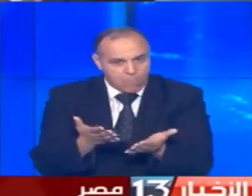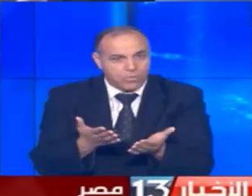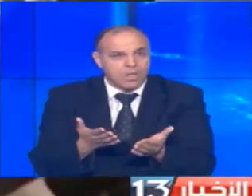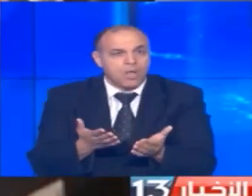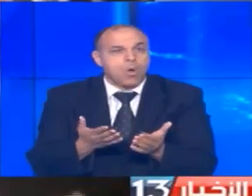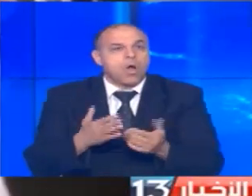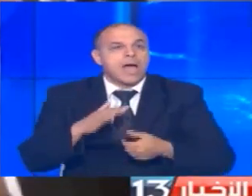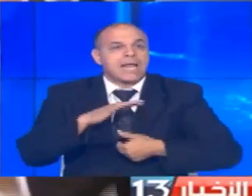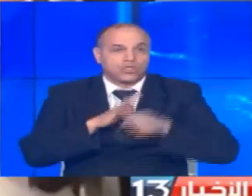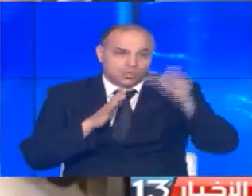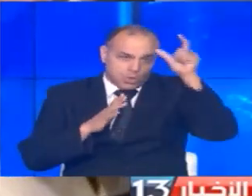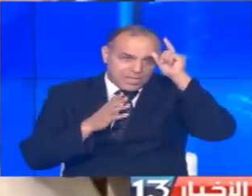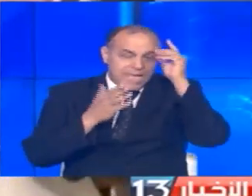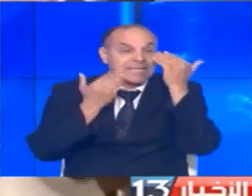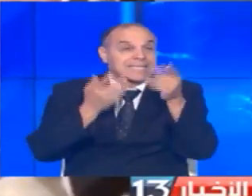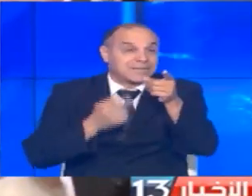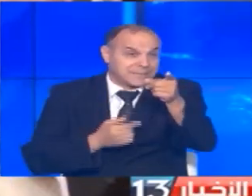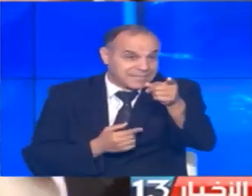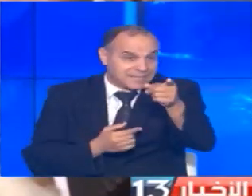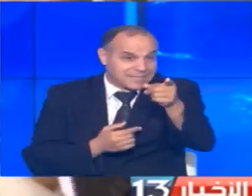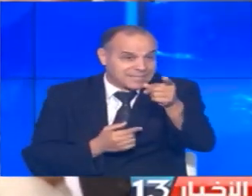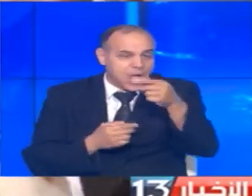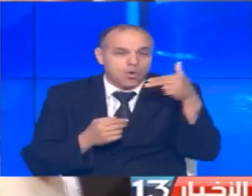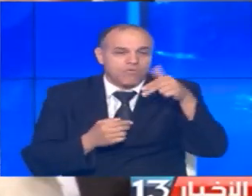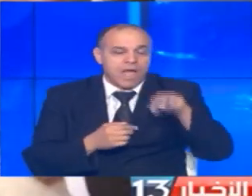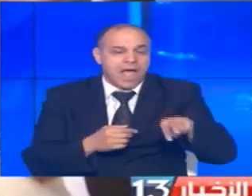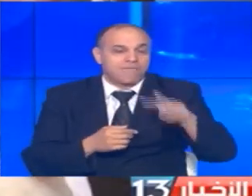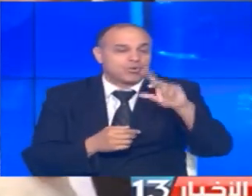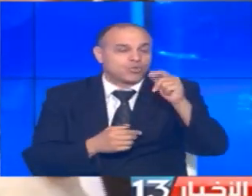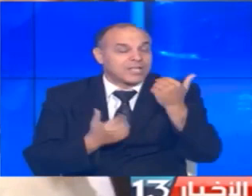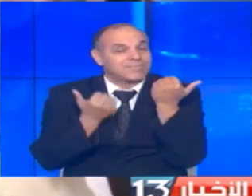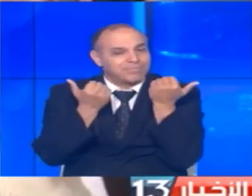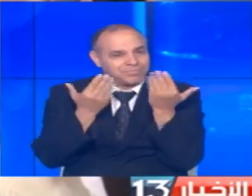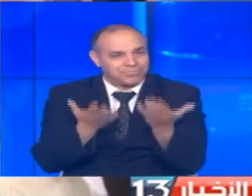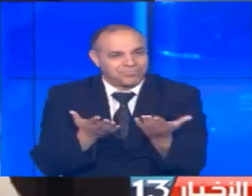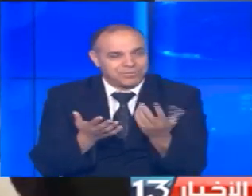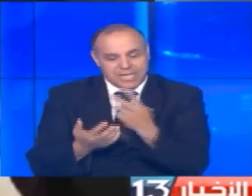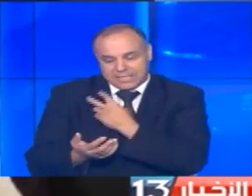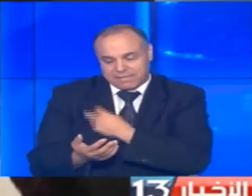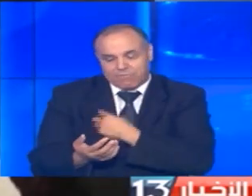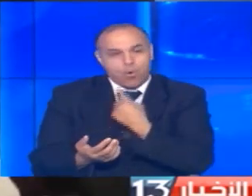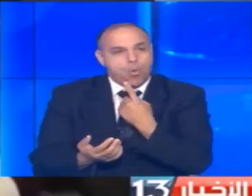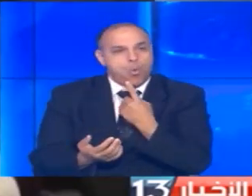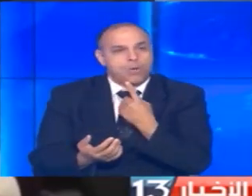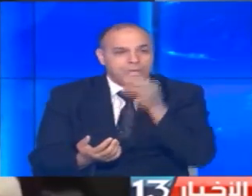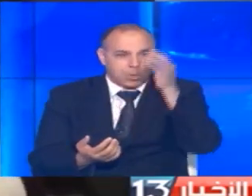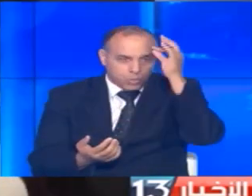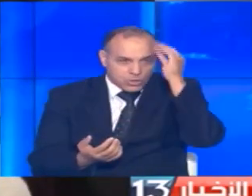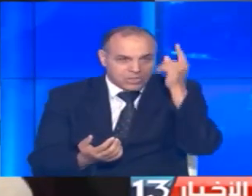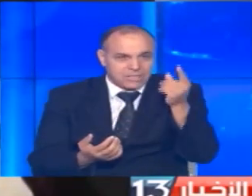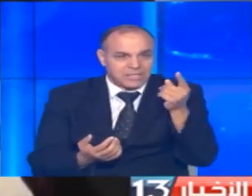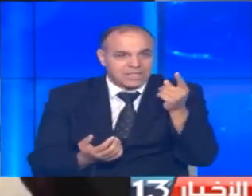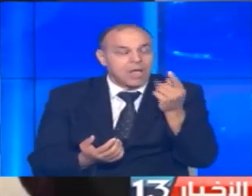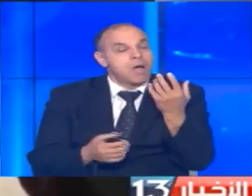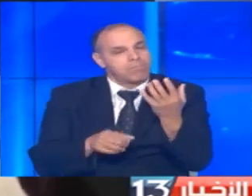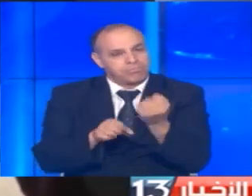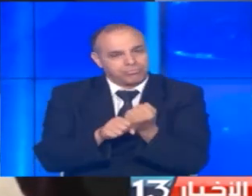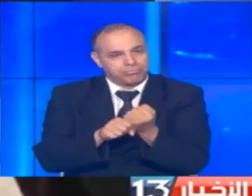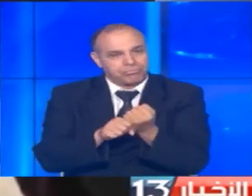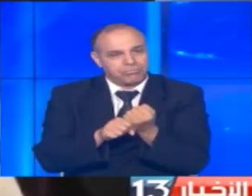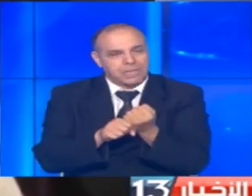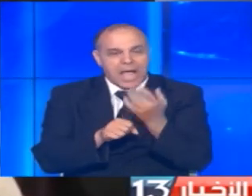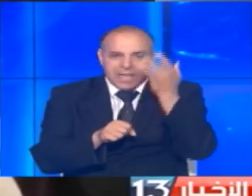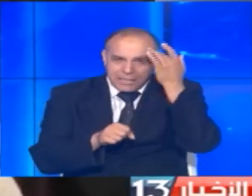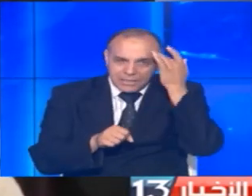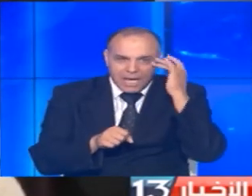منحه رئيس الجمهورية البيجي قايد السبسي في نوفمبر 16 و2000 الصنف الأول من الوسام الوطني للاستحقاق في قطاع